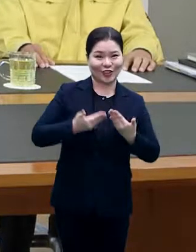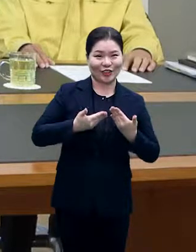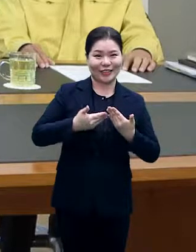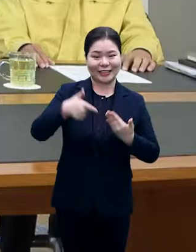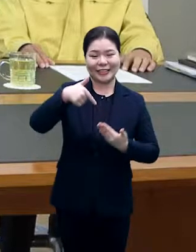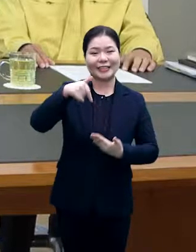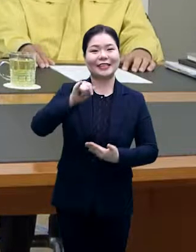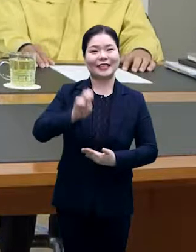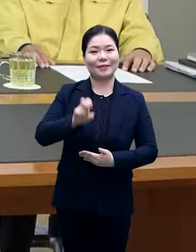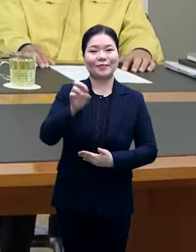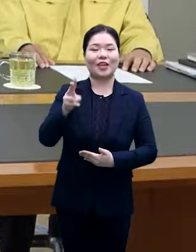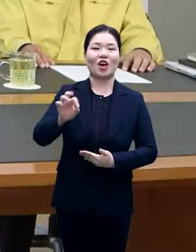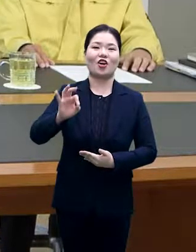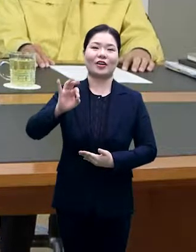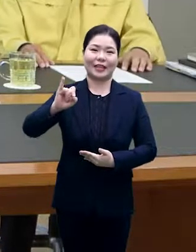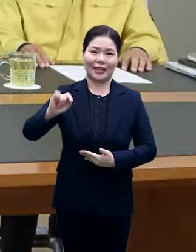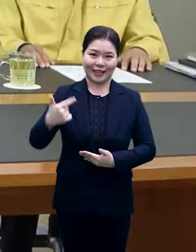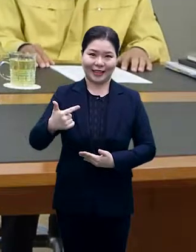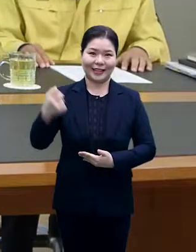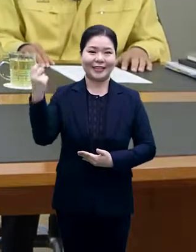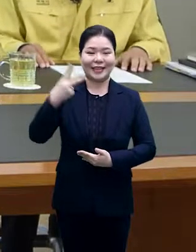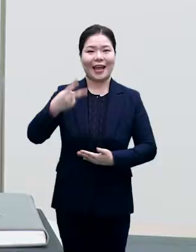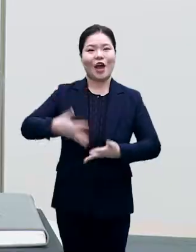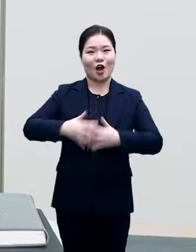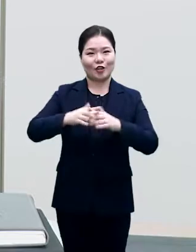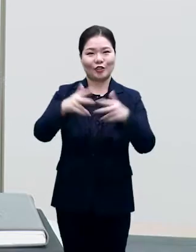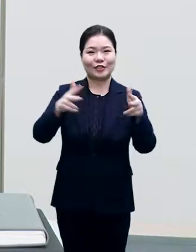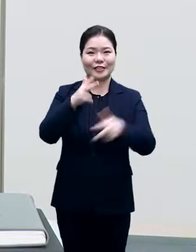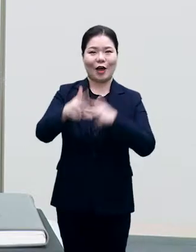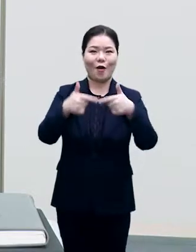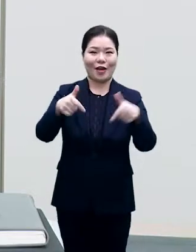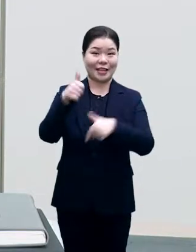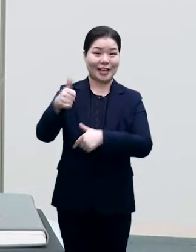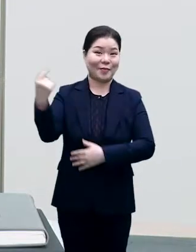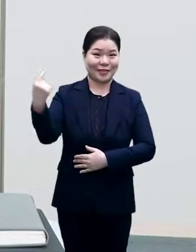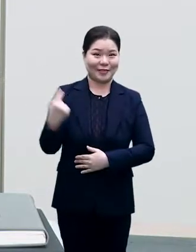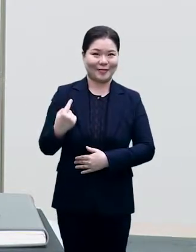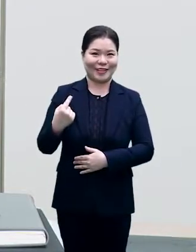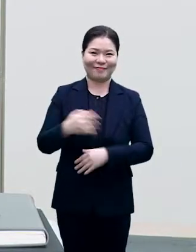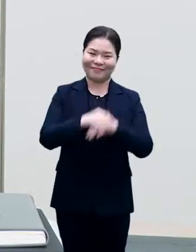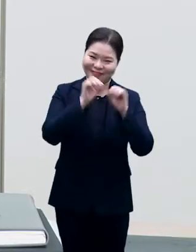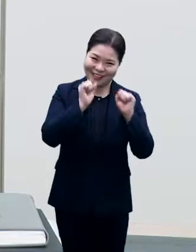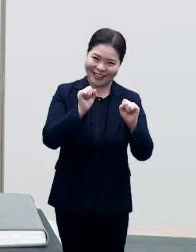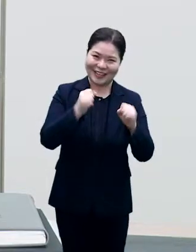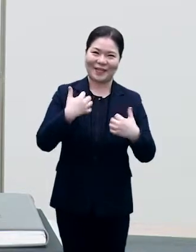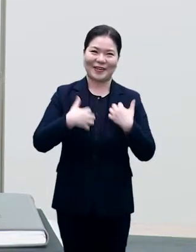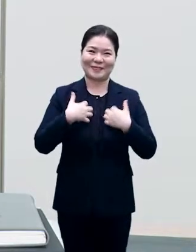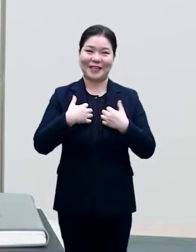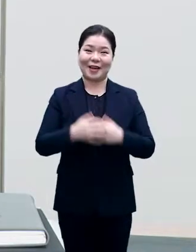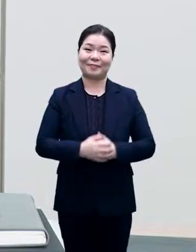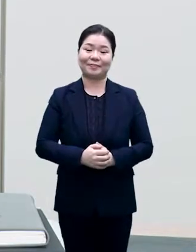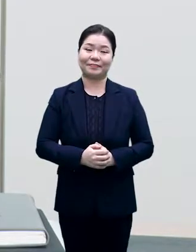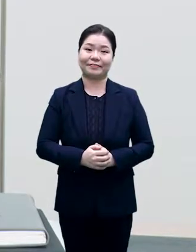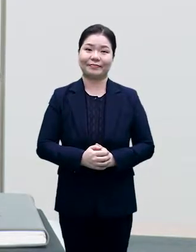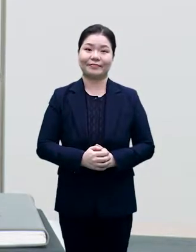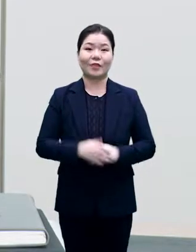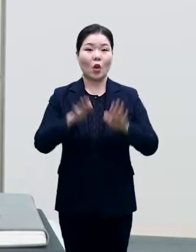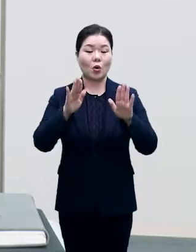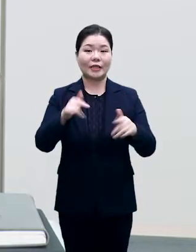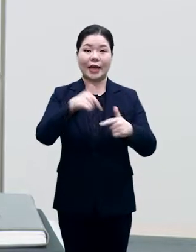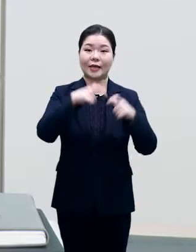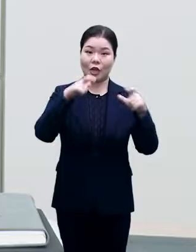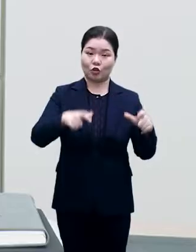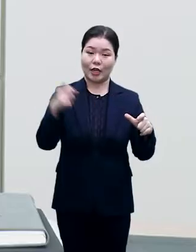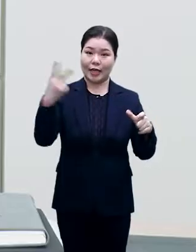김영인 재건축 사업과장 자리해 주셨습니다. 안녕하세요. 네, 안녕하세요. 재건축 사업과장 김영인입니다. 네,